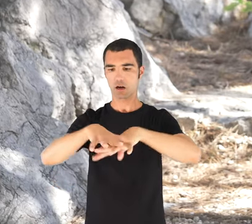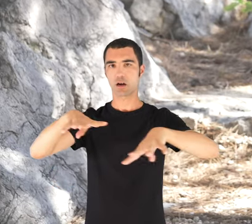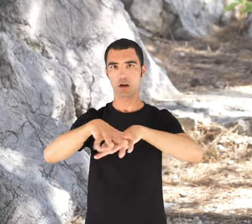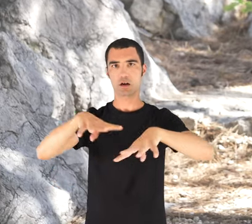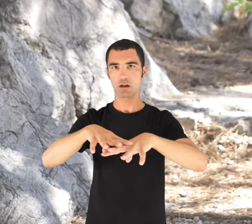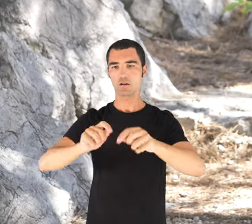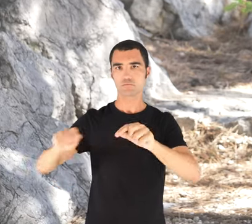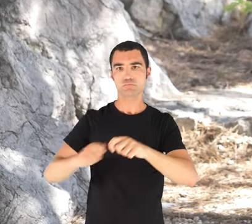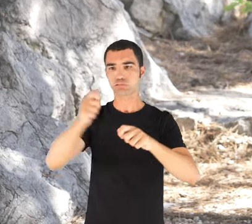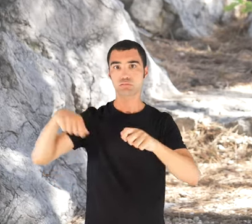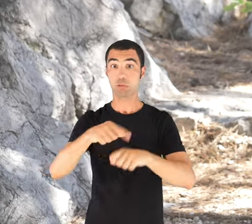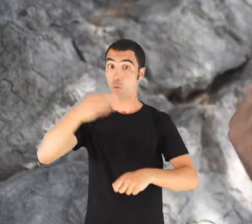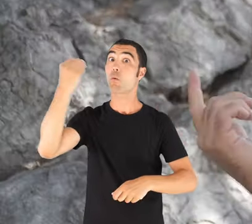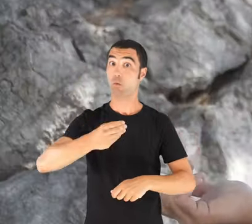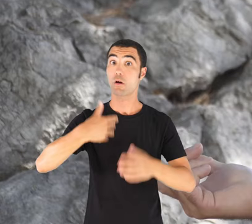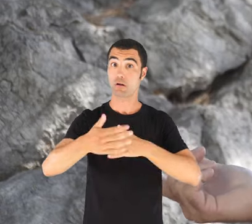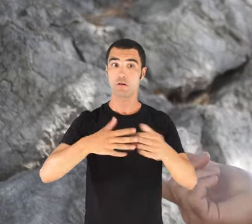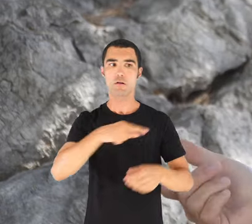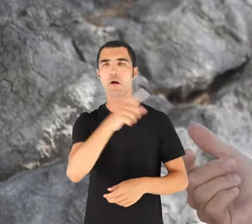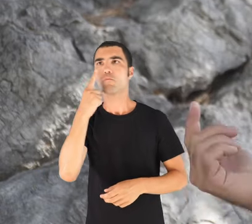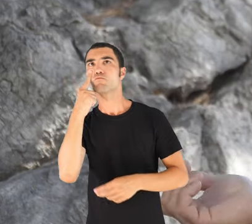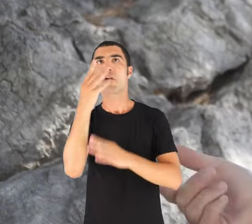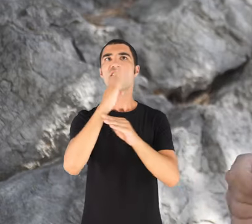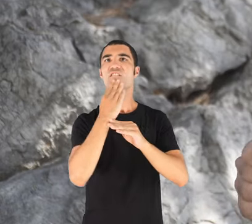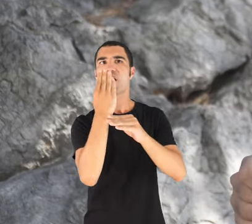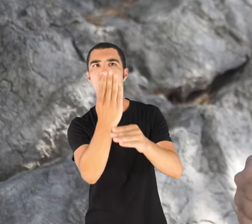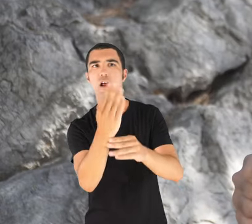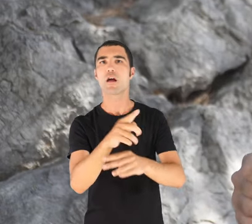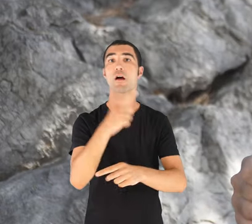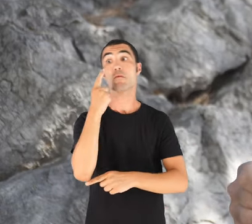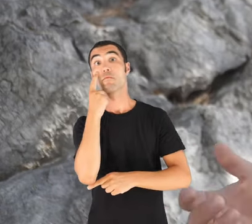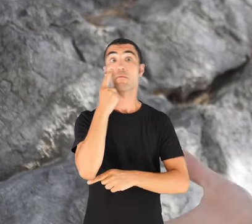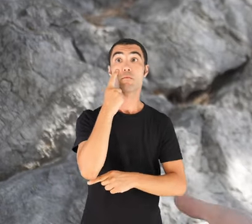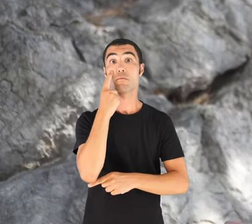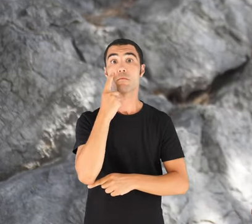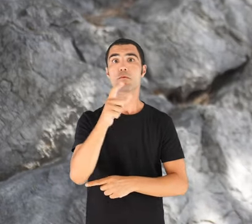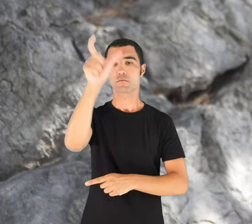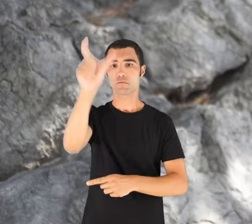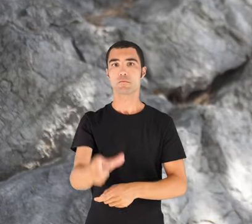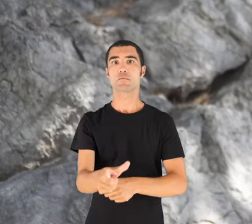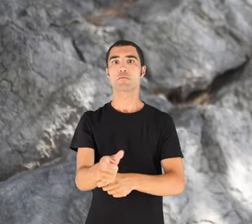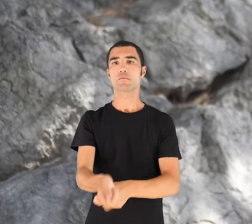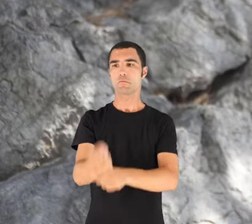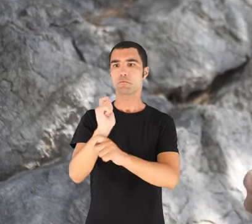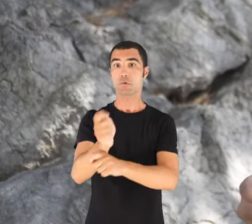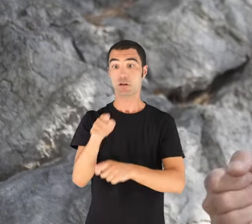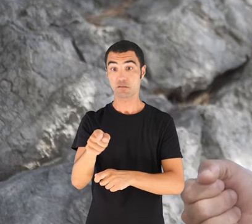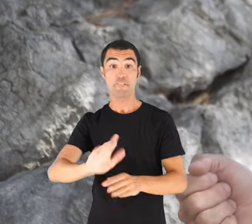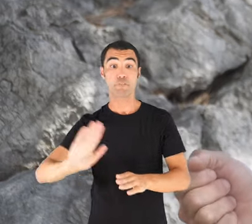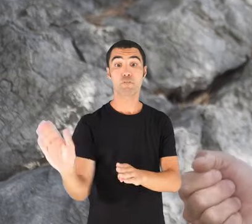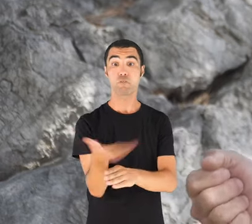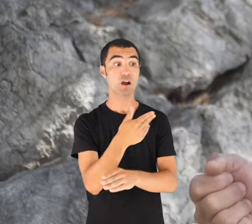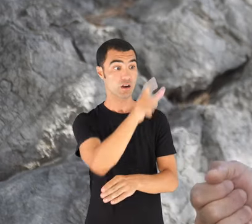mà, però també és bo. Valar men que fa l'altre, men que ha fet, que és part de ser pescador, si lleves això,